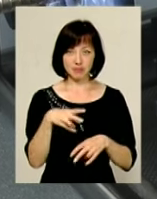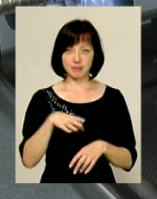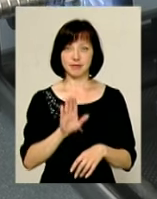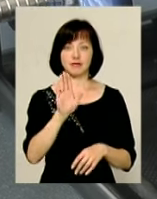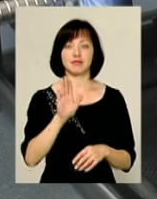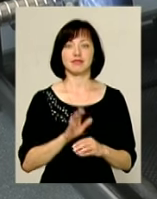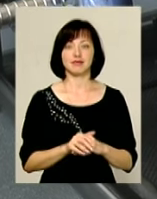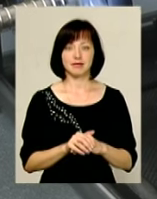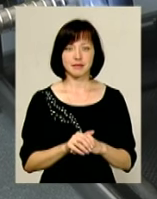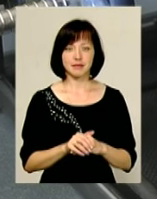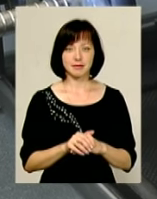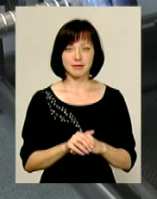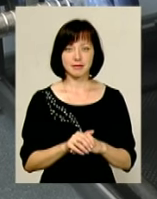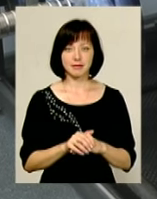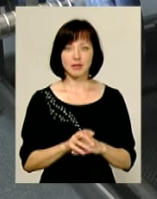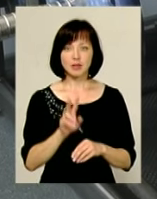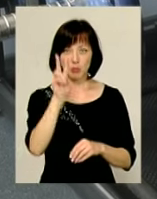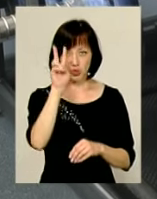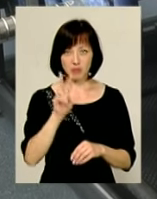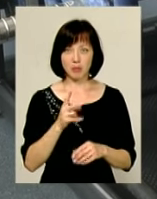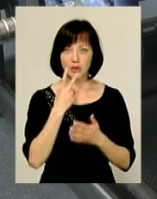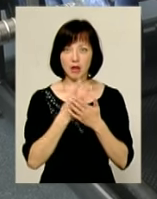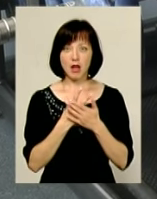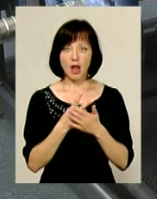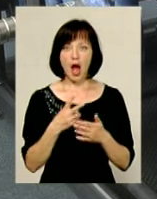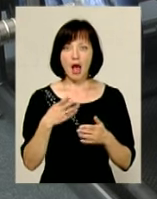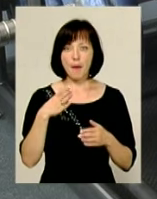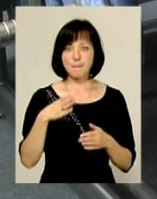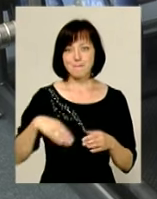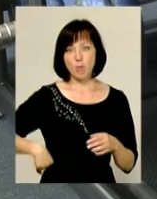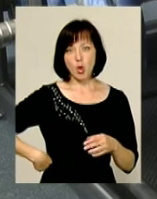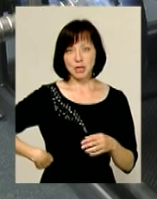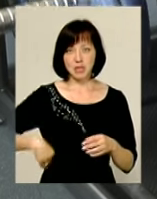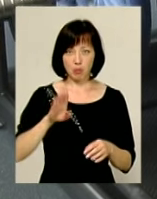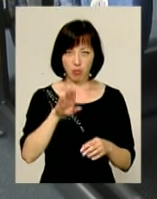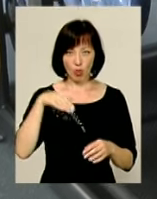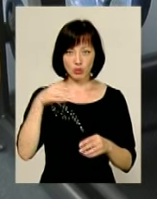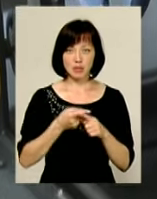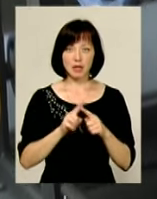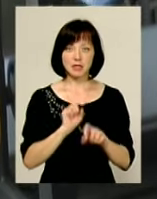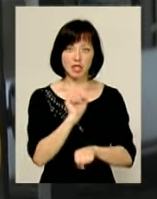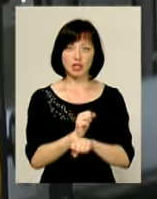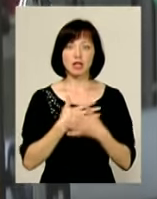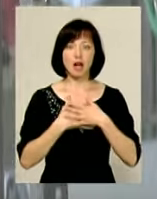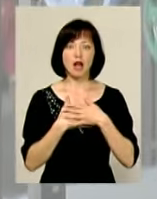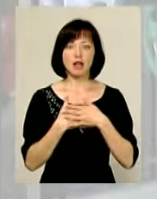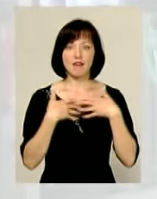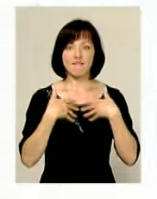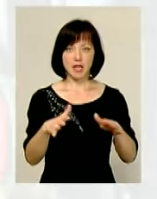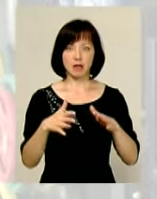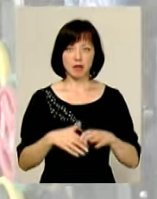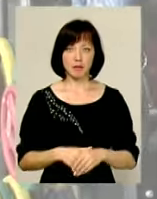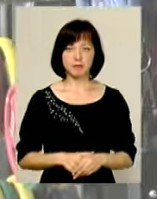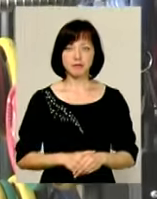слетит вверх. Смотрим. Для этого смотрим в потолок и пояснится провокато. И затем на задержке дыхания делаем